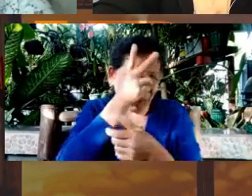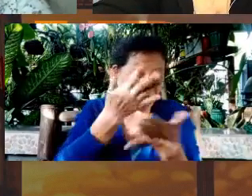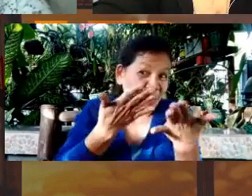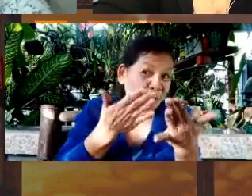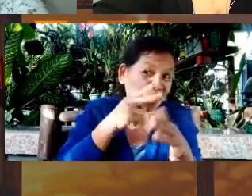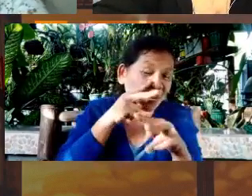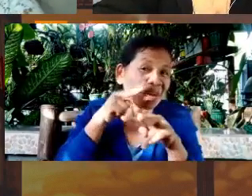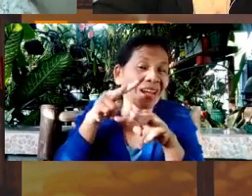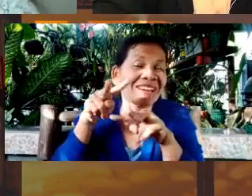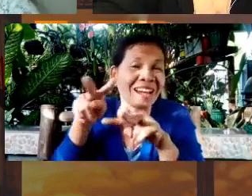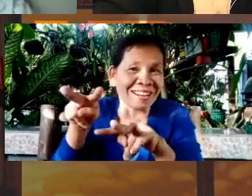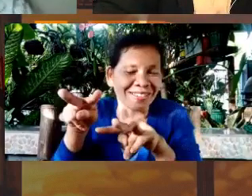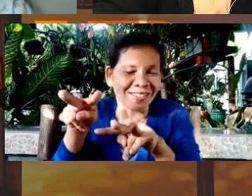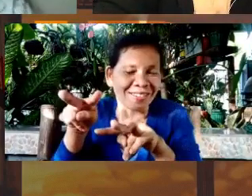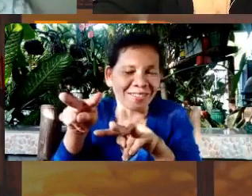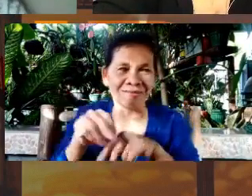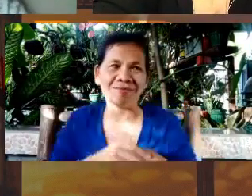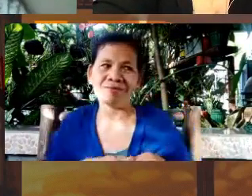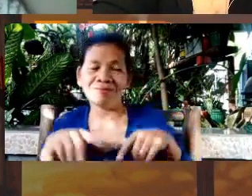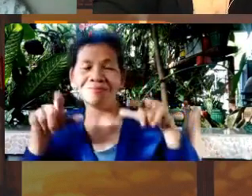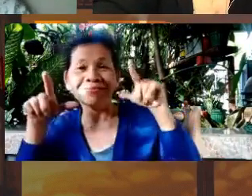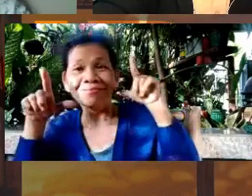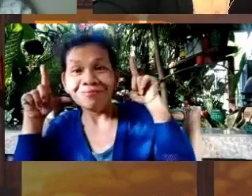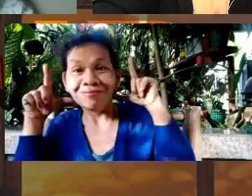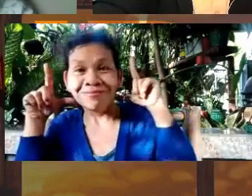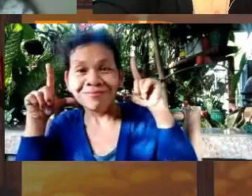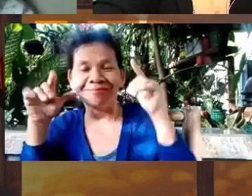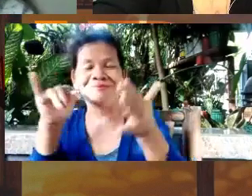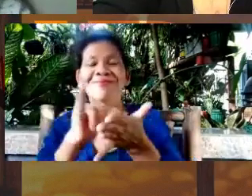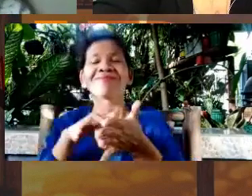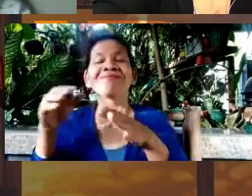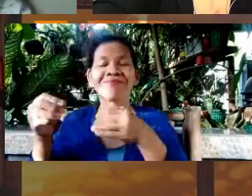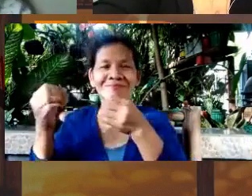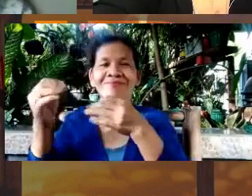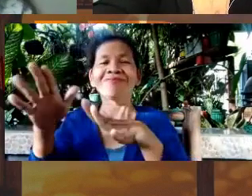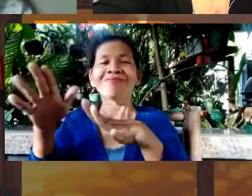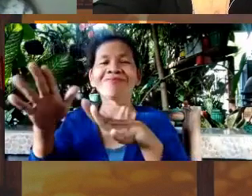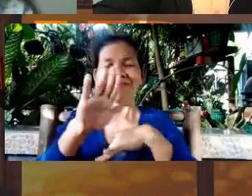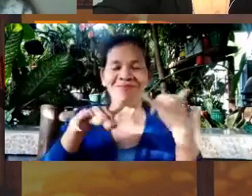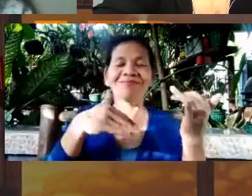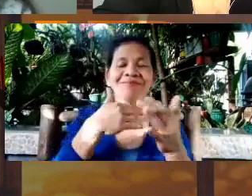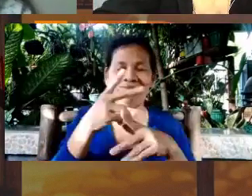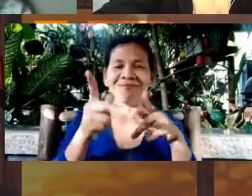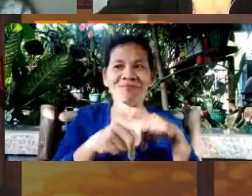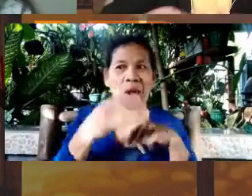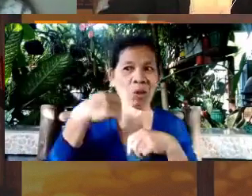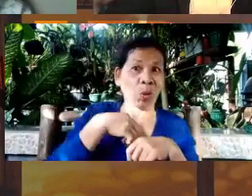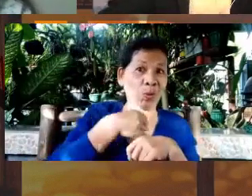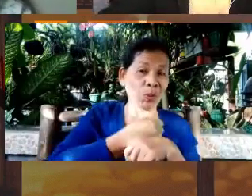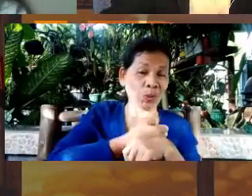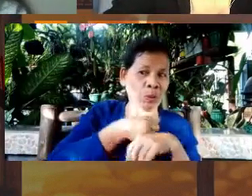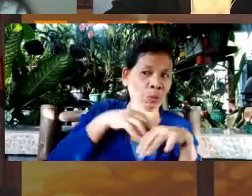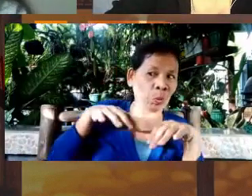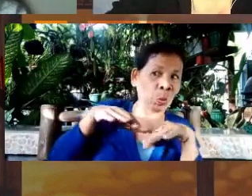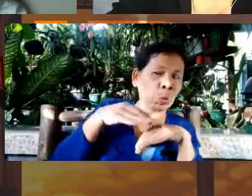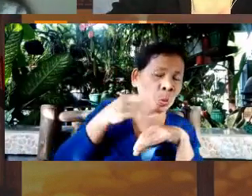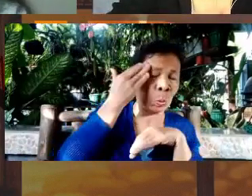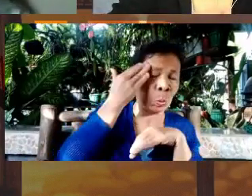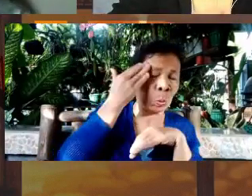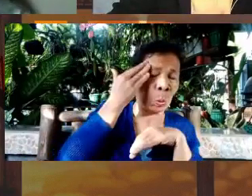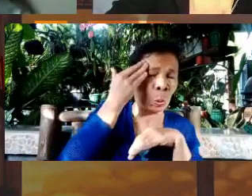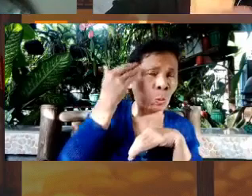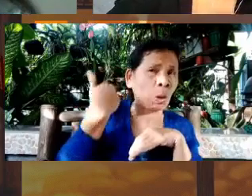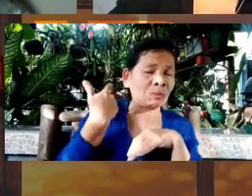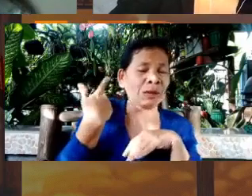kita mo yung parang kahihiyan na maghahandog ka, alam ng iyong mga kapitbahay na yan, ikaw ay nakagawa